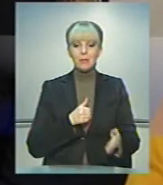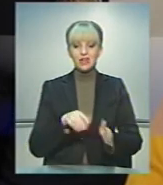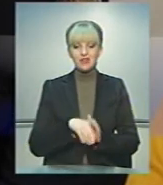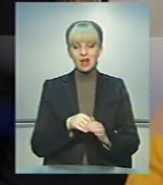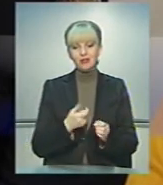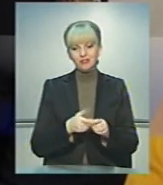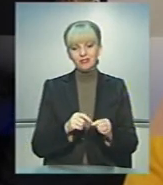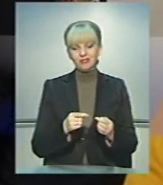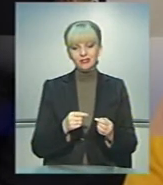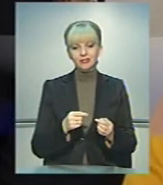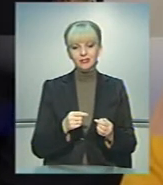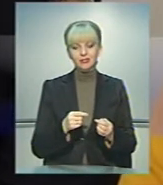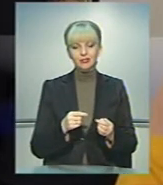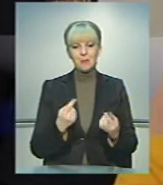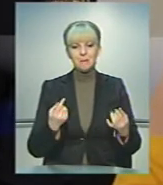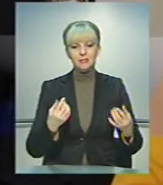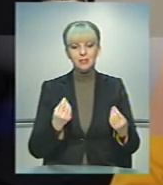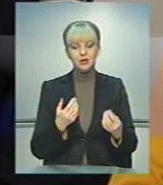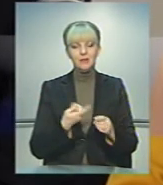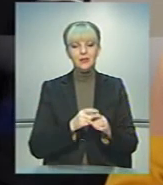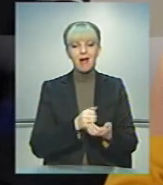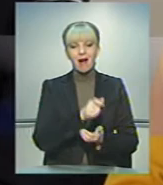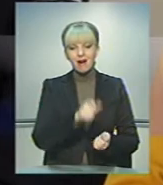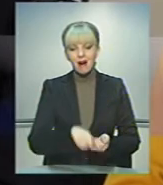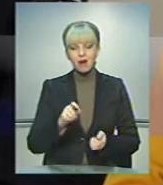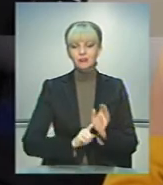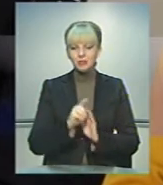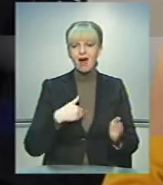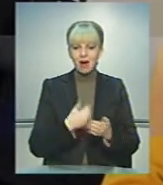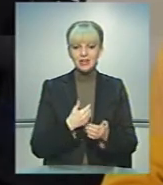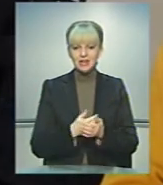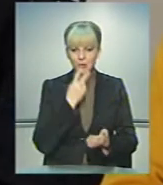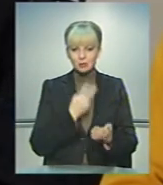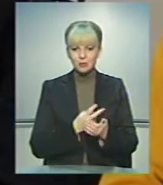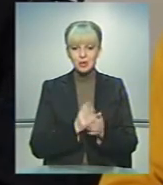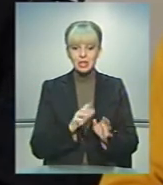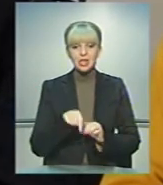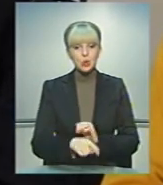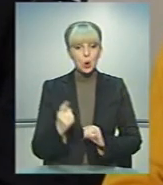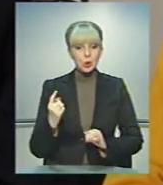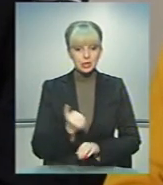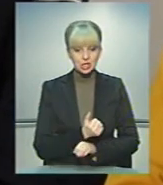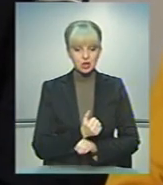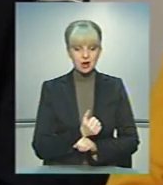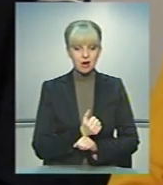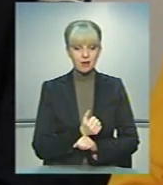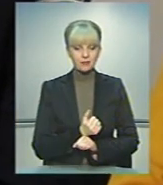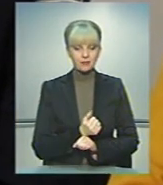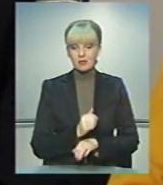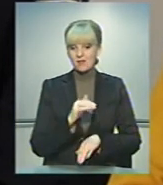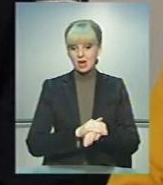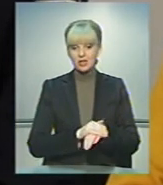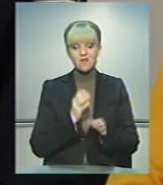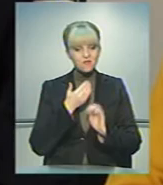млява, і кандидати вони почали проявляти активність буквально тільки цього тижня. Тобто,